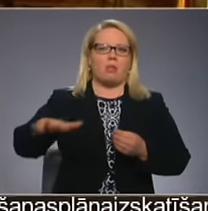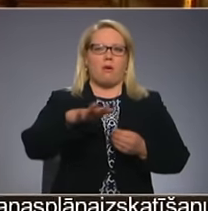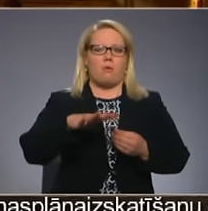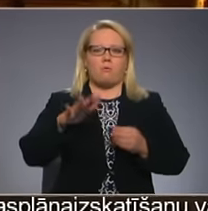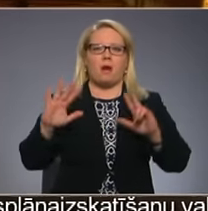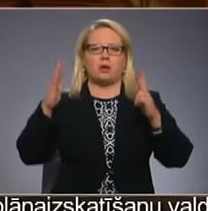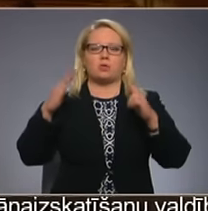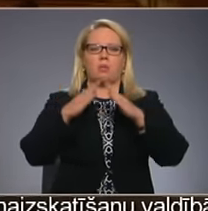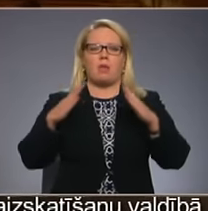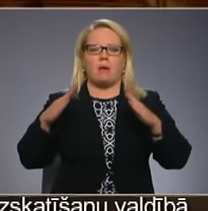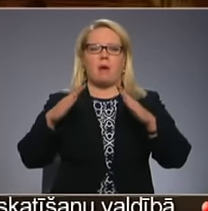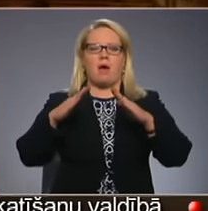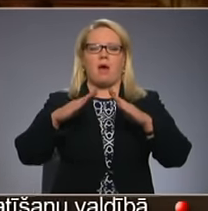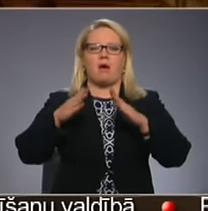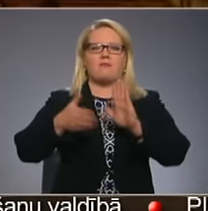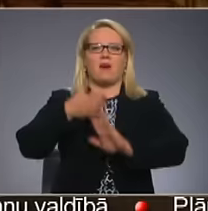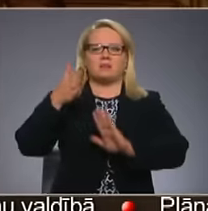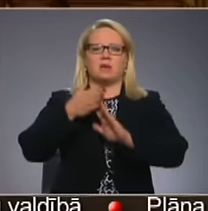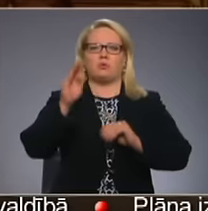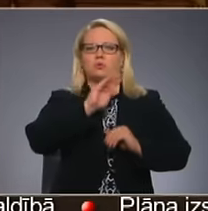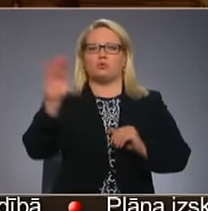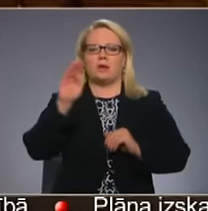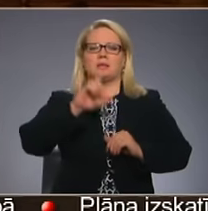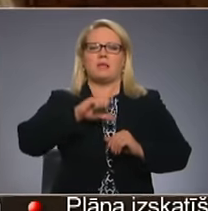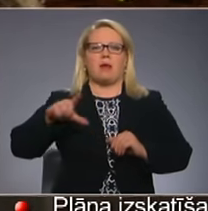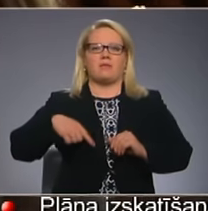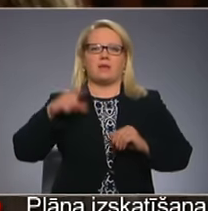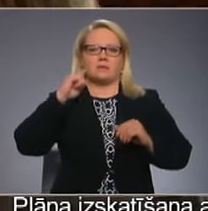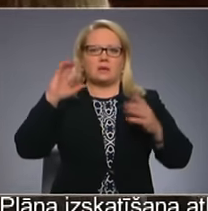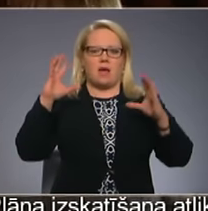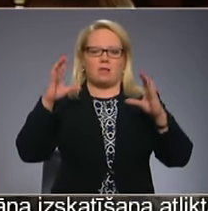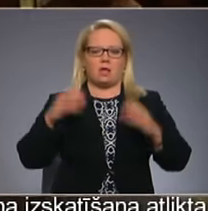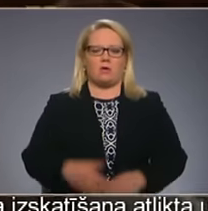8. Nama fasādi rotās uzraksts Latvijas radio.